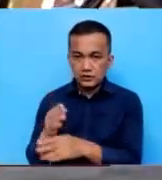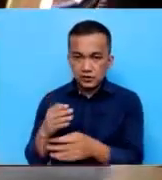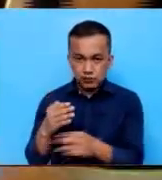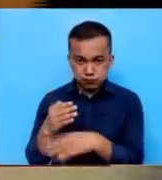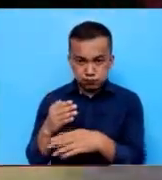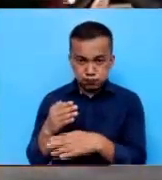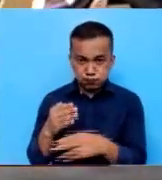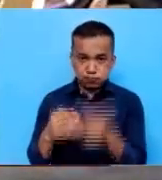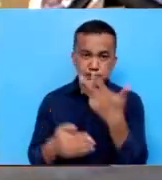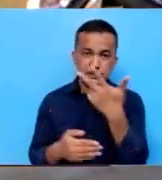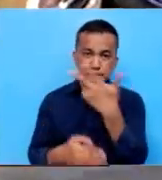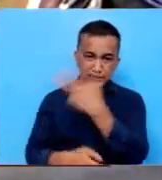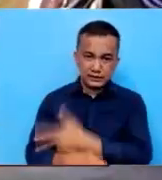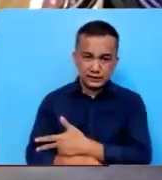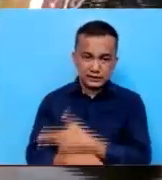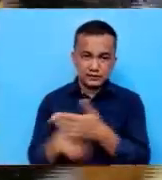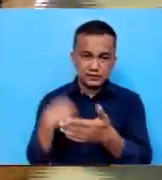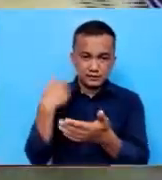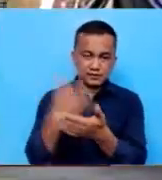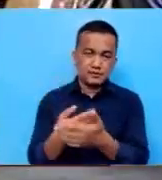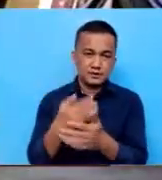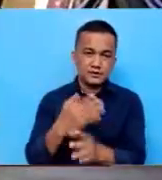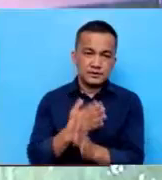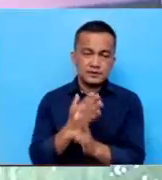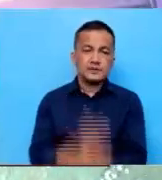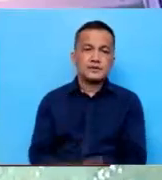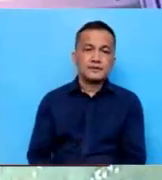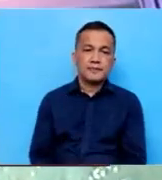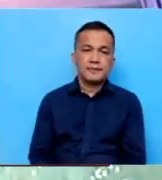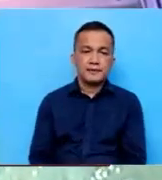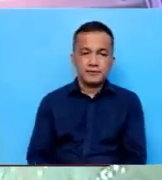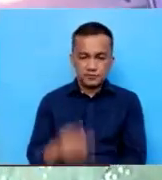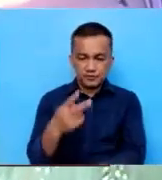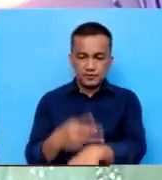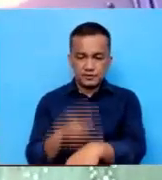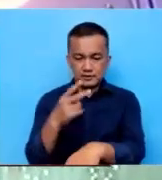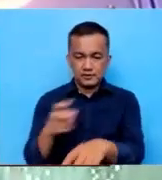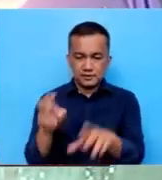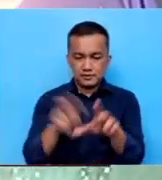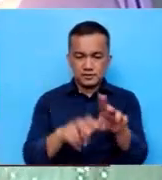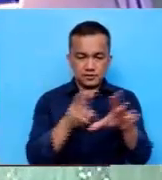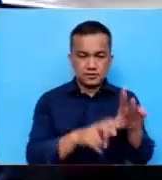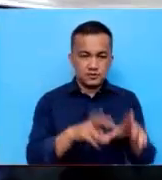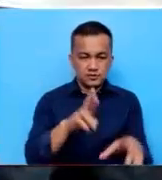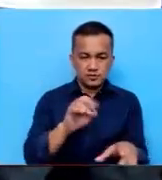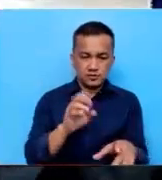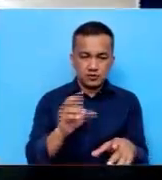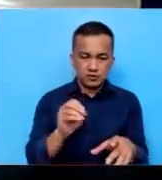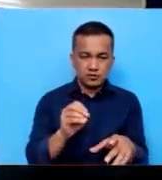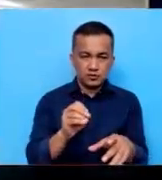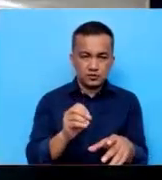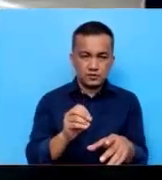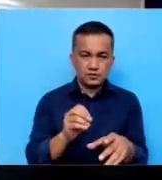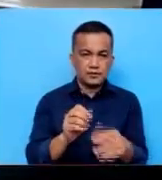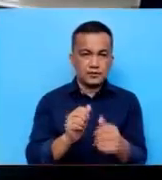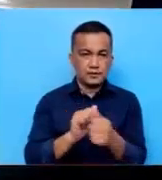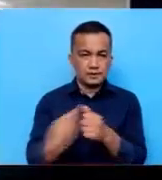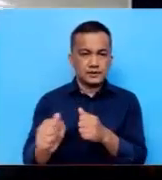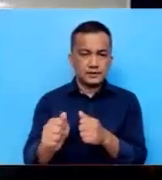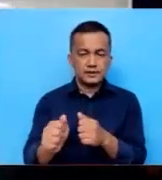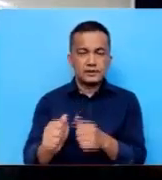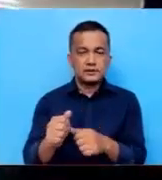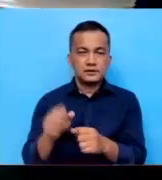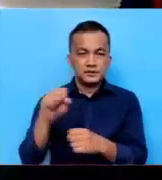Bago tuluyang makarating sa Davao, 2 beses pa kasing sasakay ang bus sa Roro na tatawid pa ng dagat. Pero pagtitiyak ng pamunuan ng